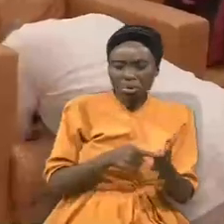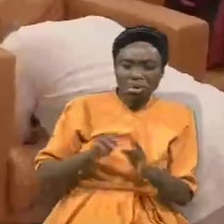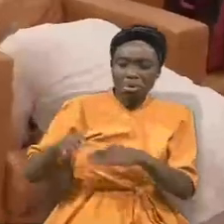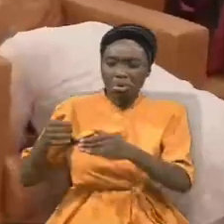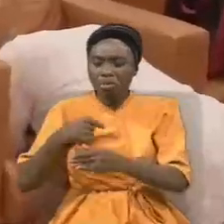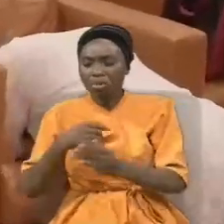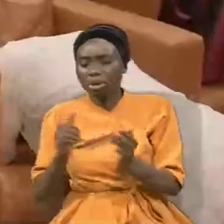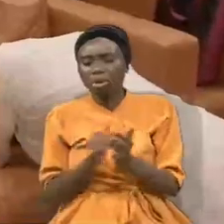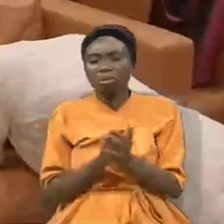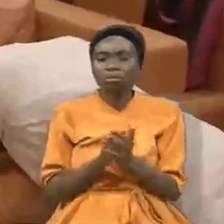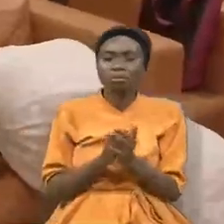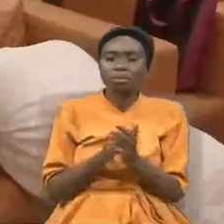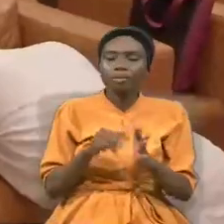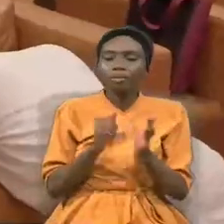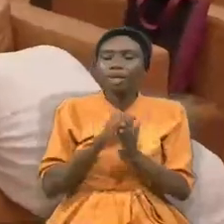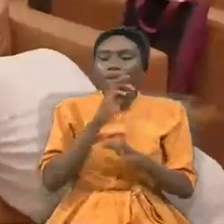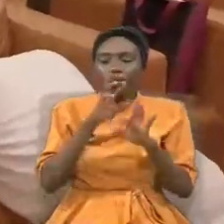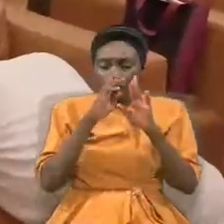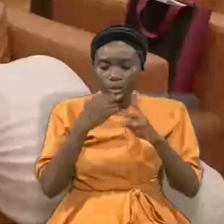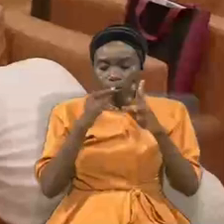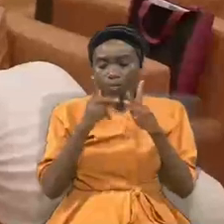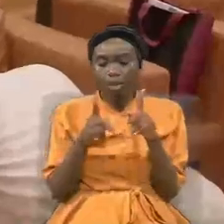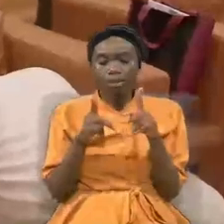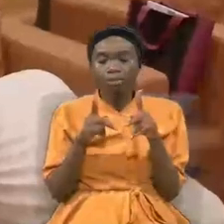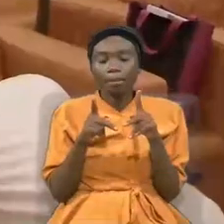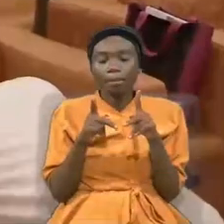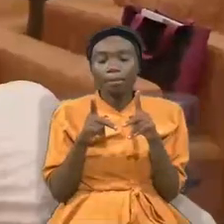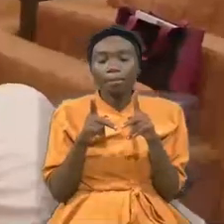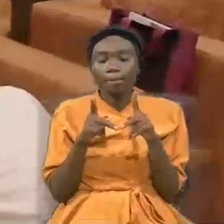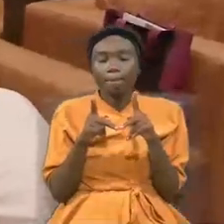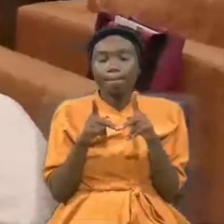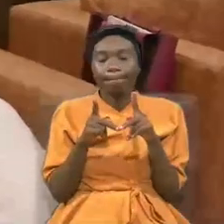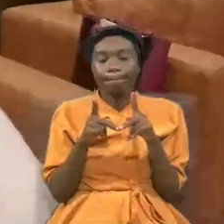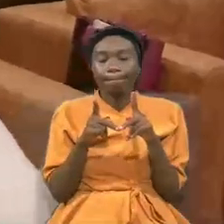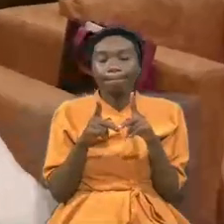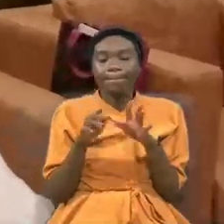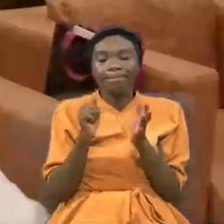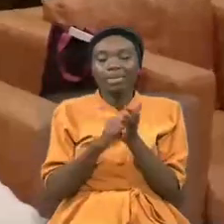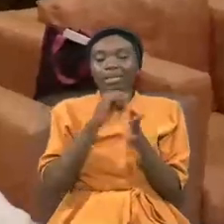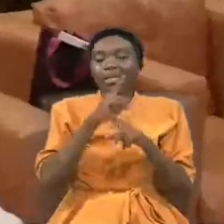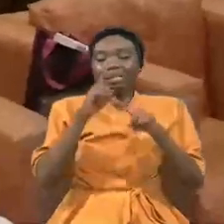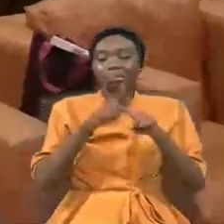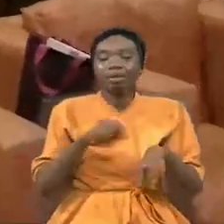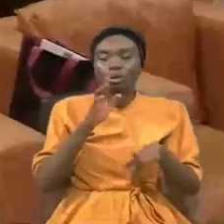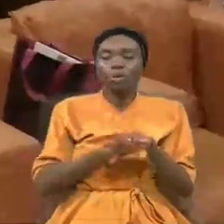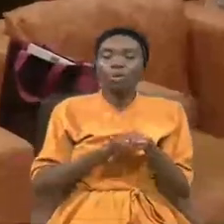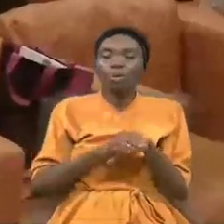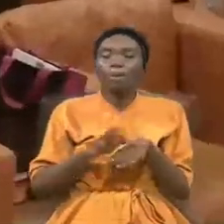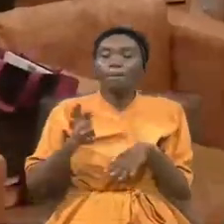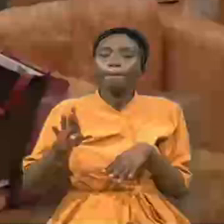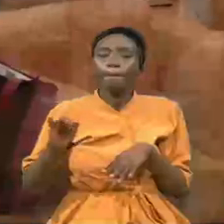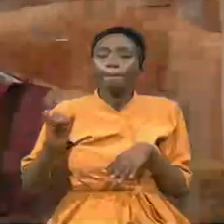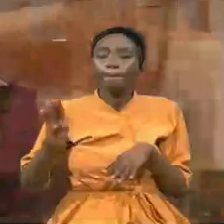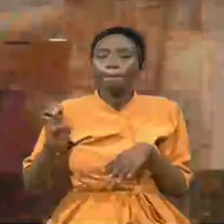cela. Ça, c'est faire acception de personne. Ça, c'est dépendre des